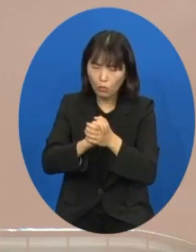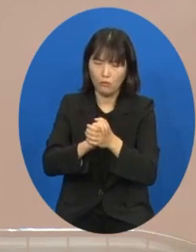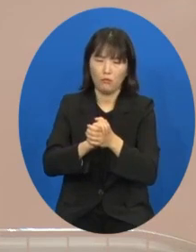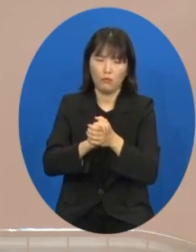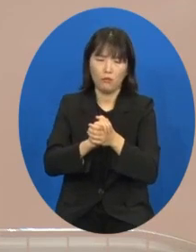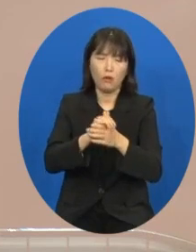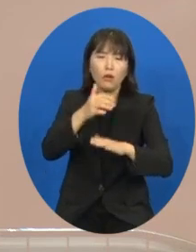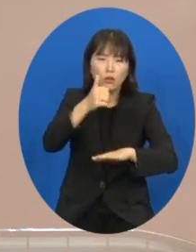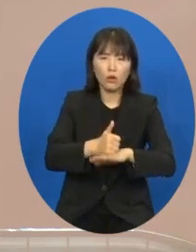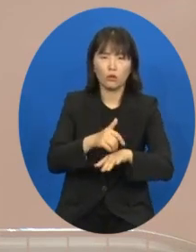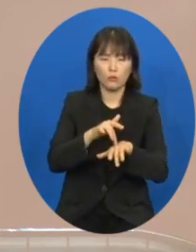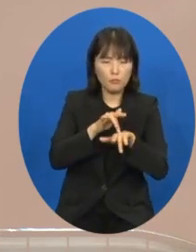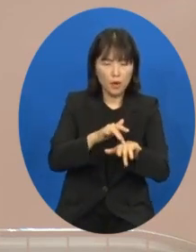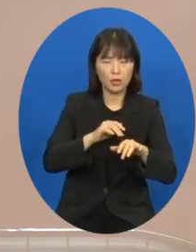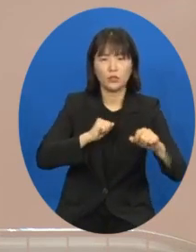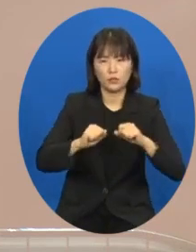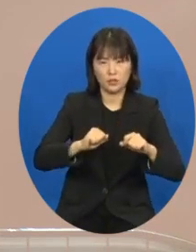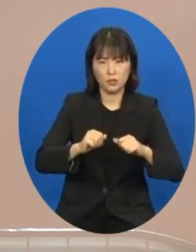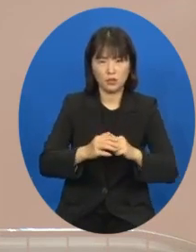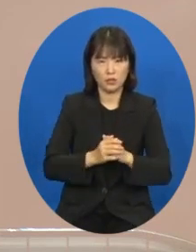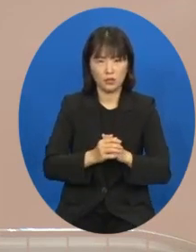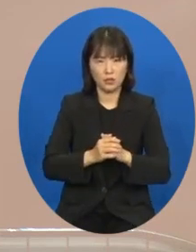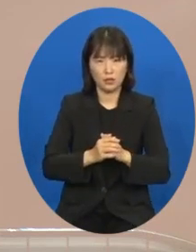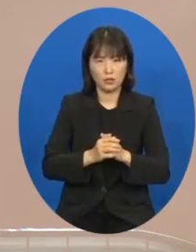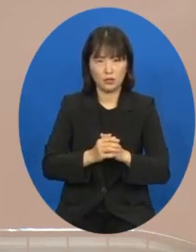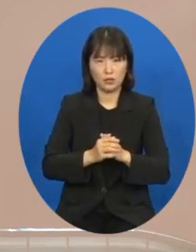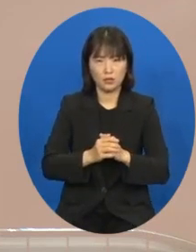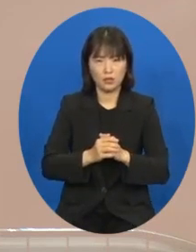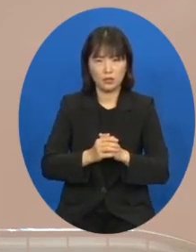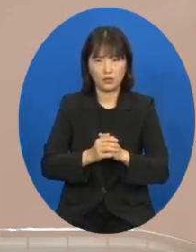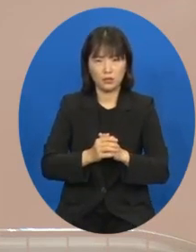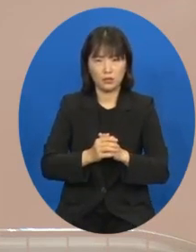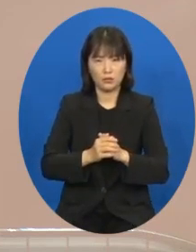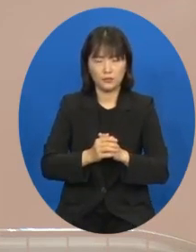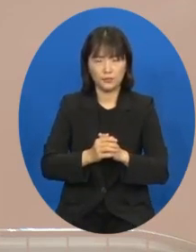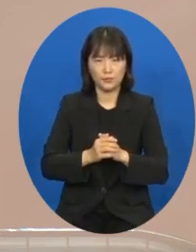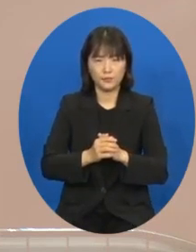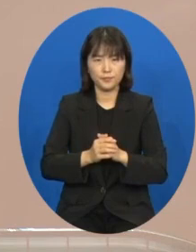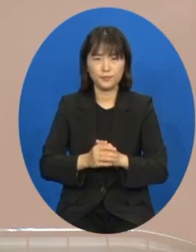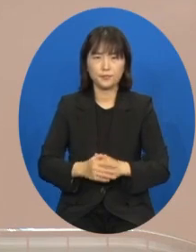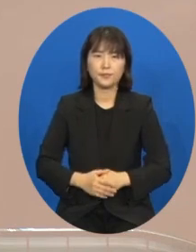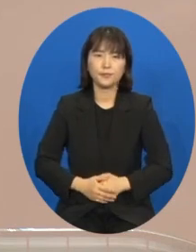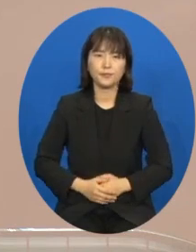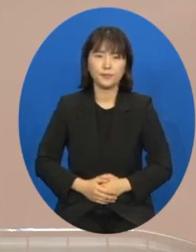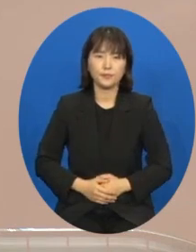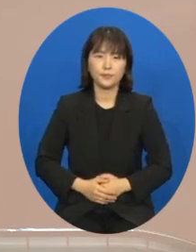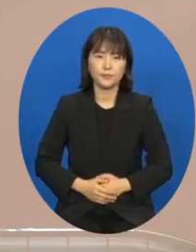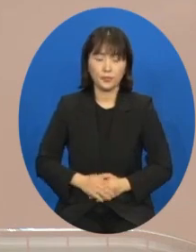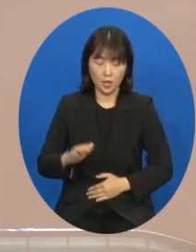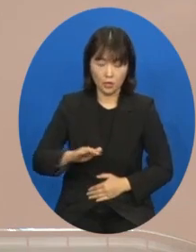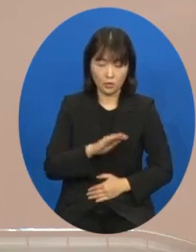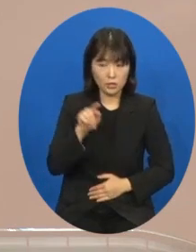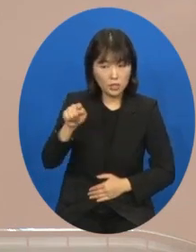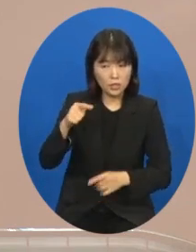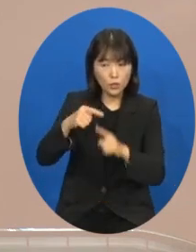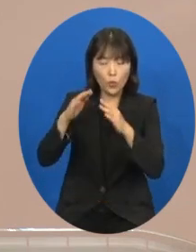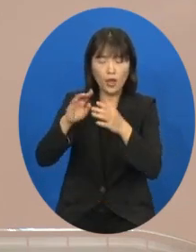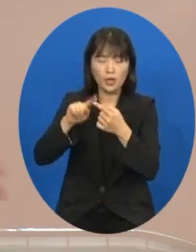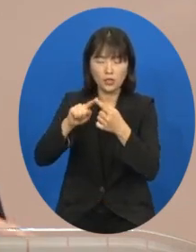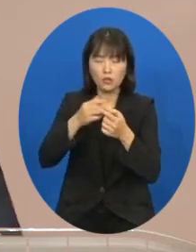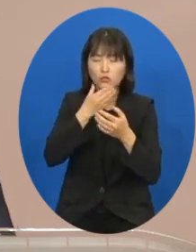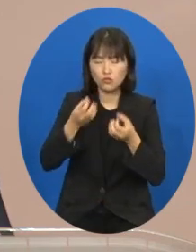어떻게 우리 교회가 하나님의 은혜 가운데 부흥될 수 있겠습니까? 우리 그 교회를